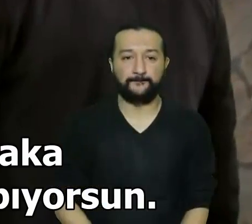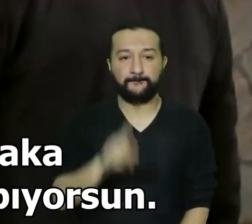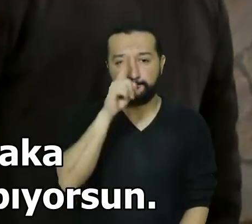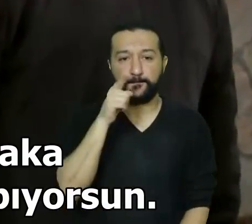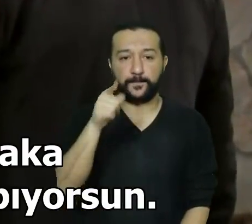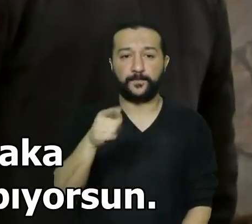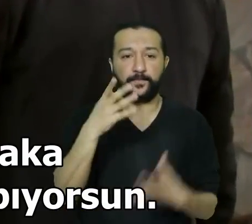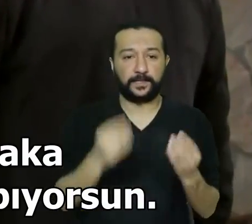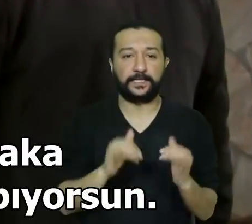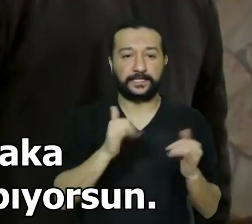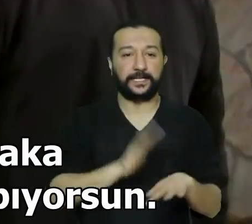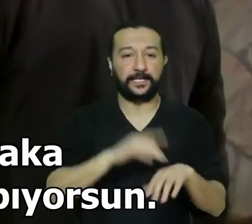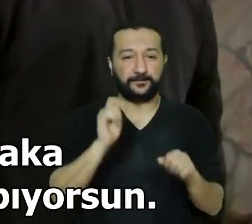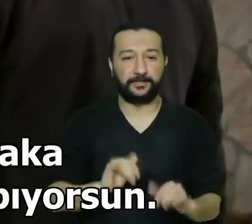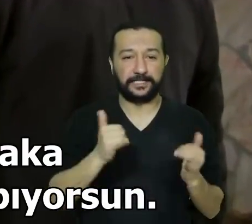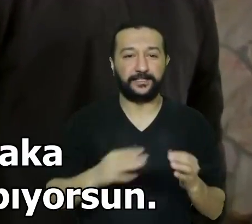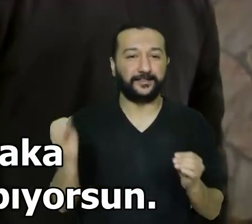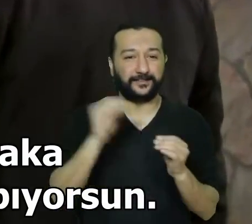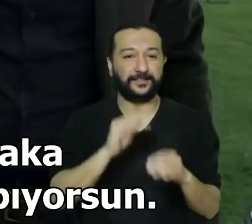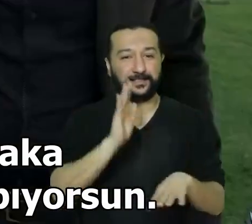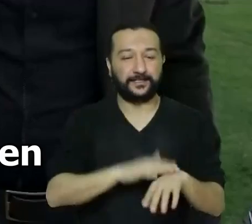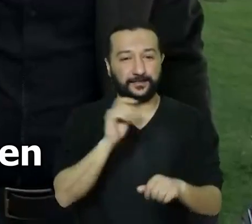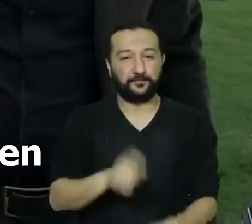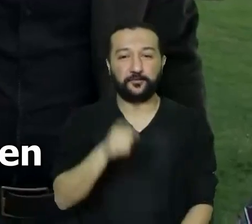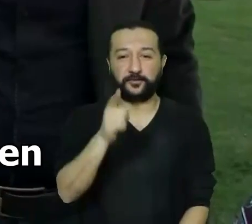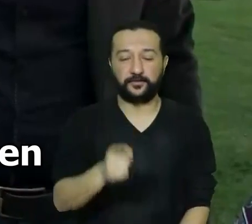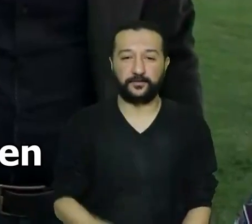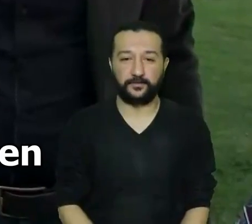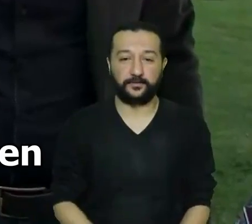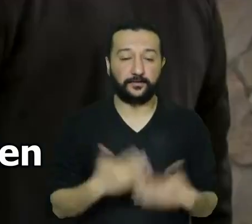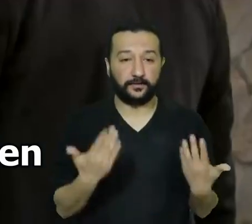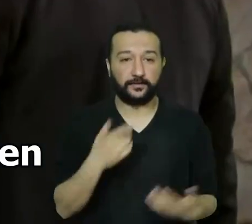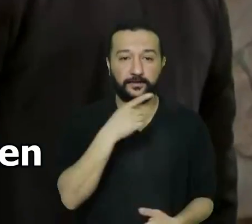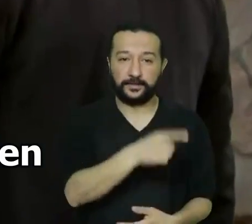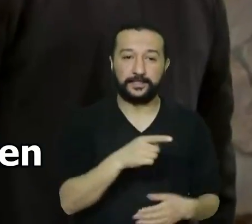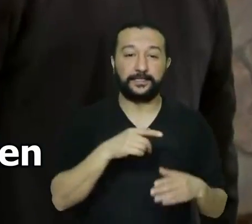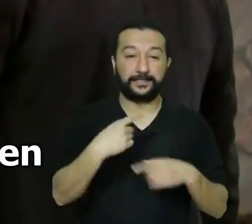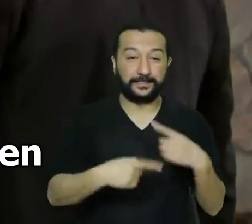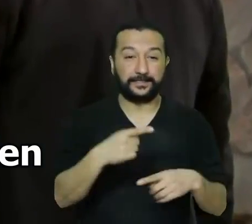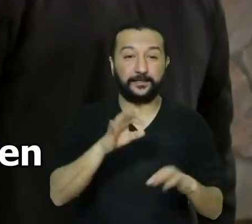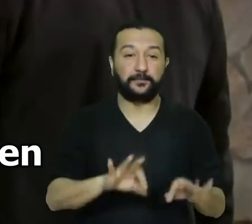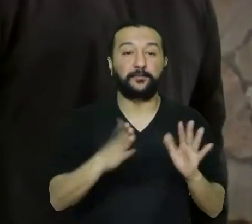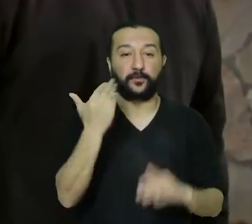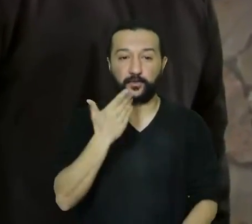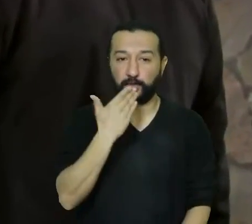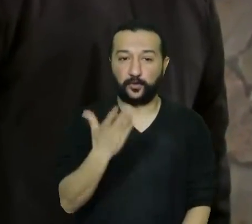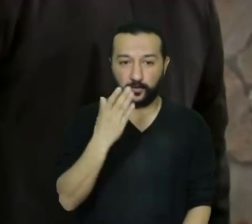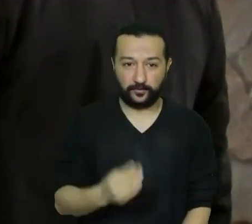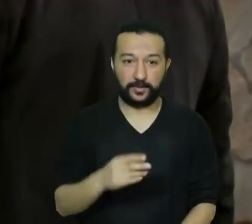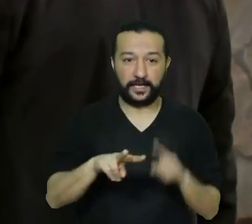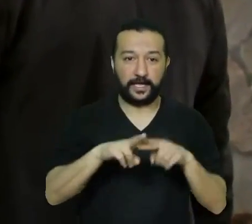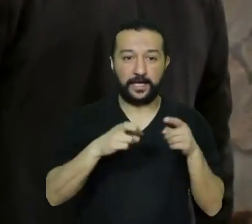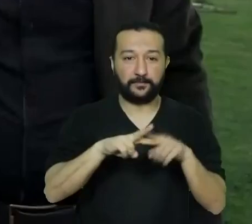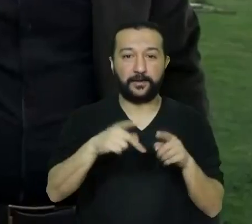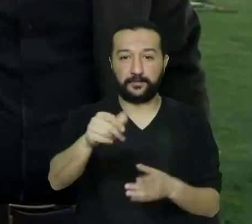Vallahi sen bugün devamlı şaka yapıyorsun. Şaka üstüne şaka yapıyorsun ya. Yani arpa hasadına girmeden bunu söyler miyim?